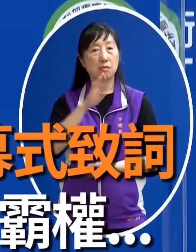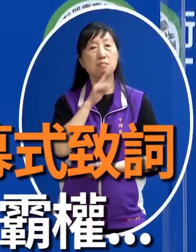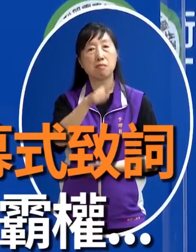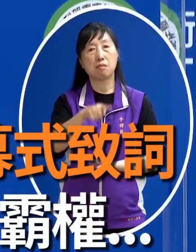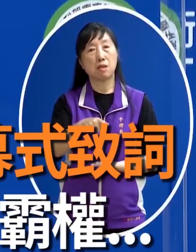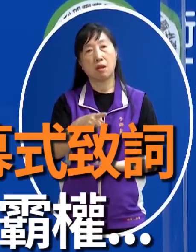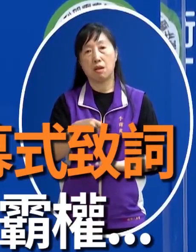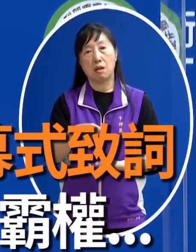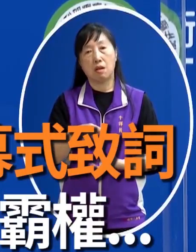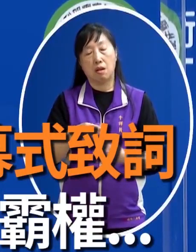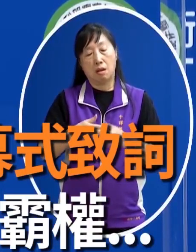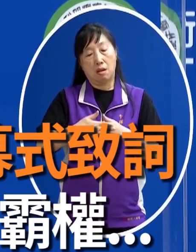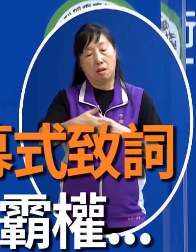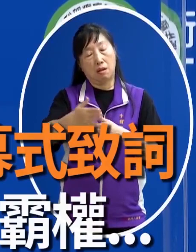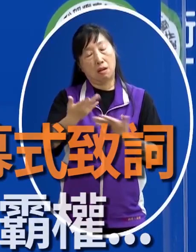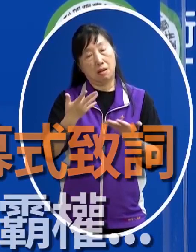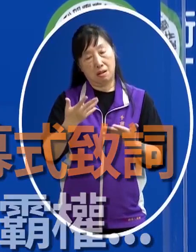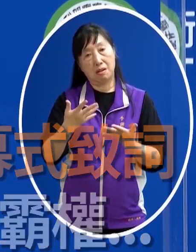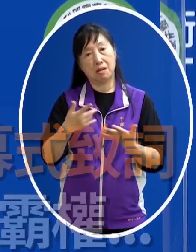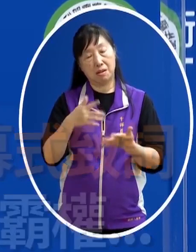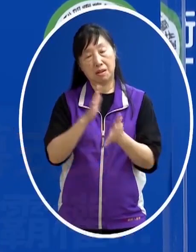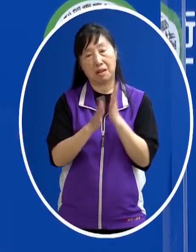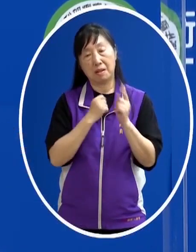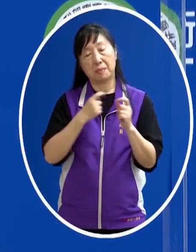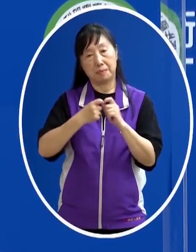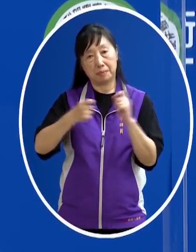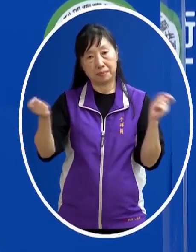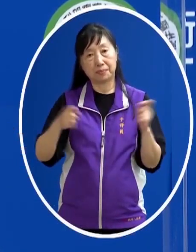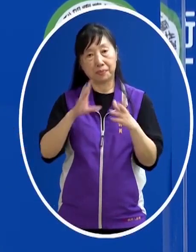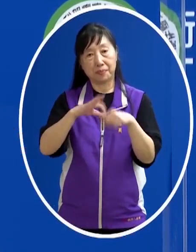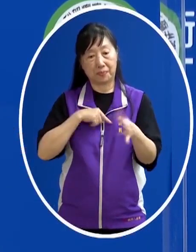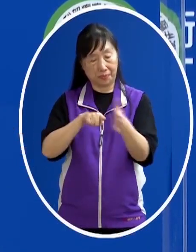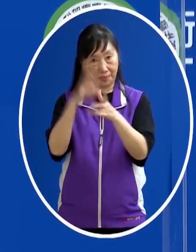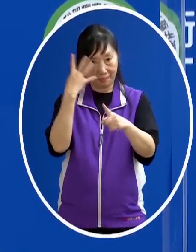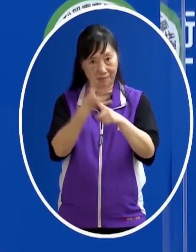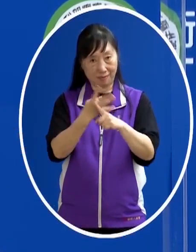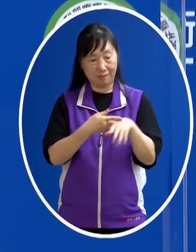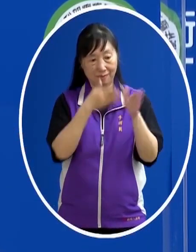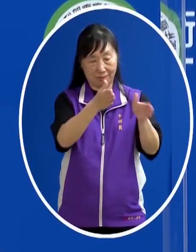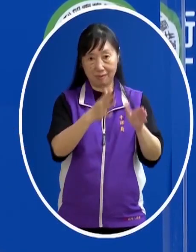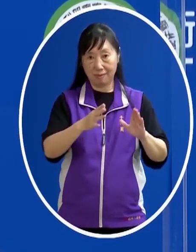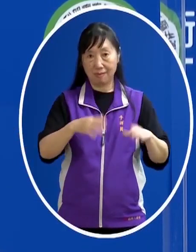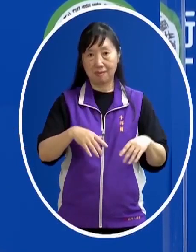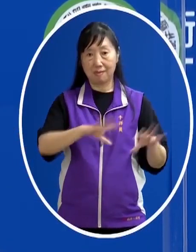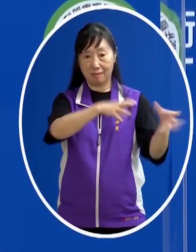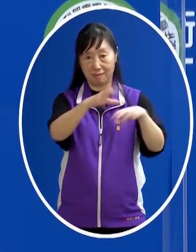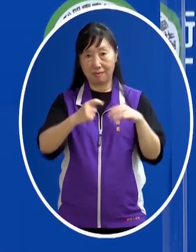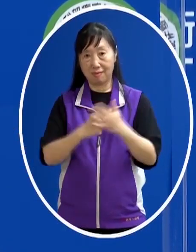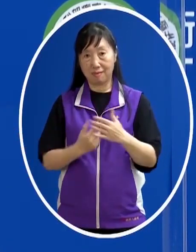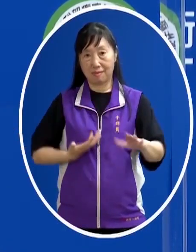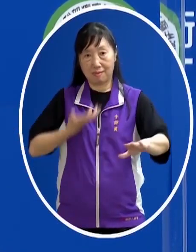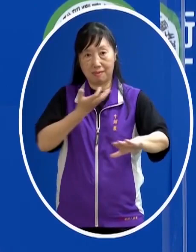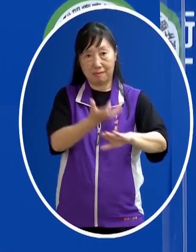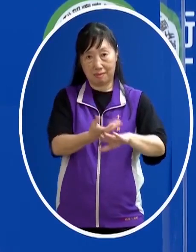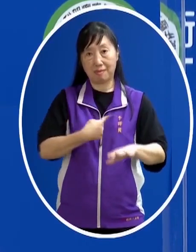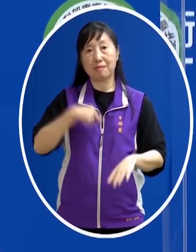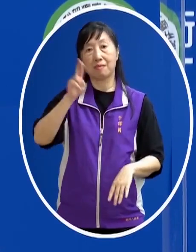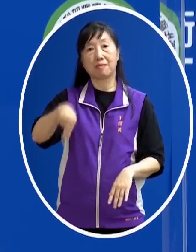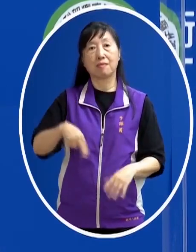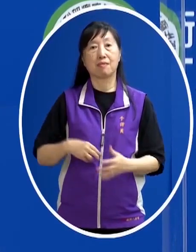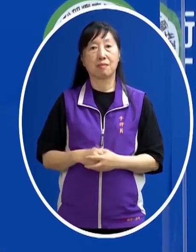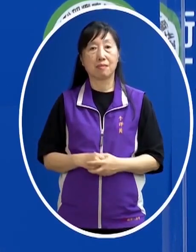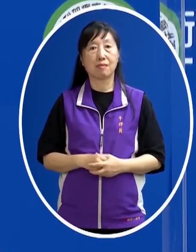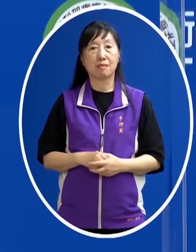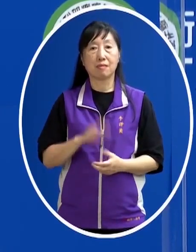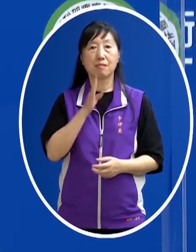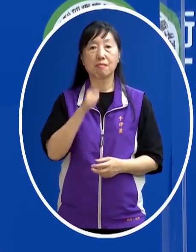大家也看到说，除了我们展现的专业跟世界有贡献的这一方面的能力之外，那事实